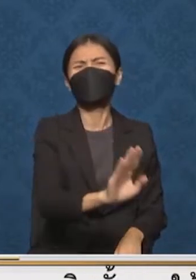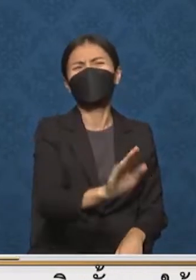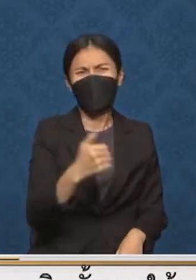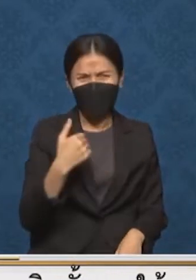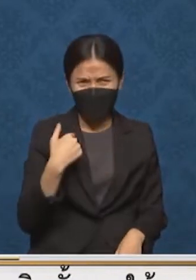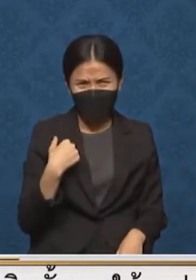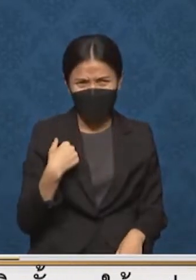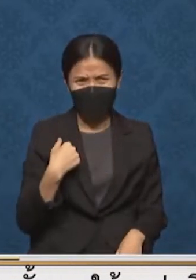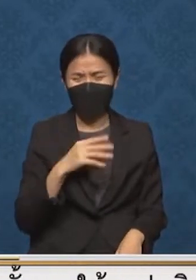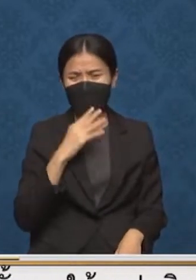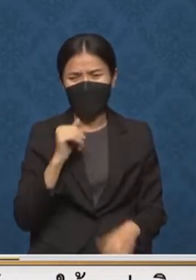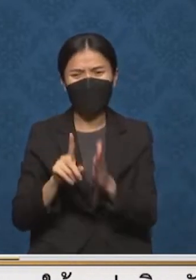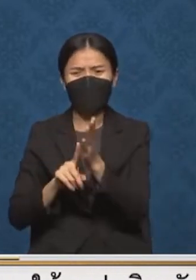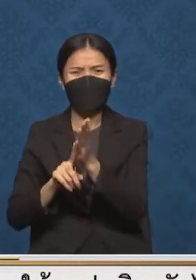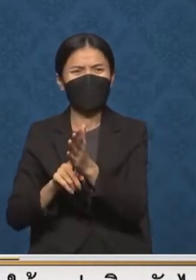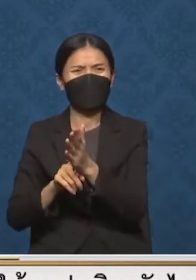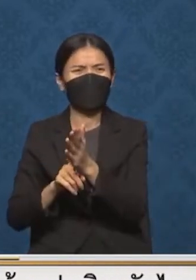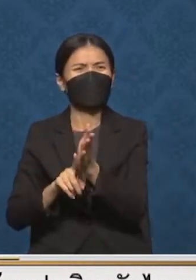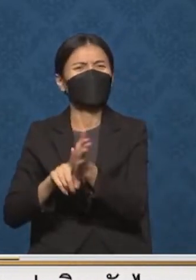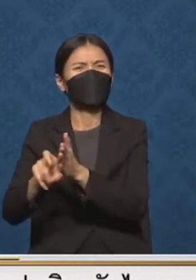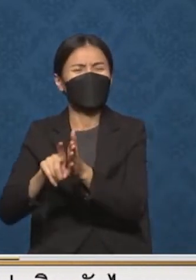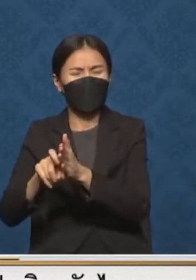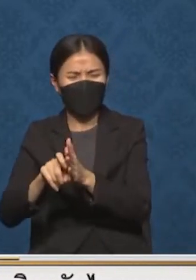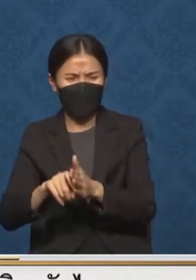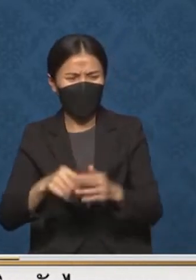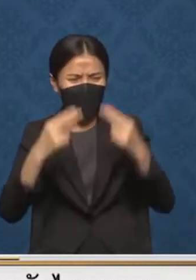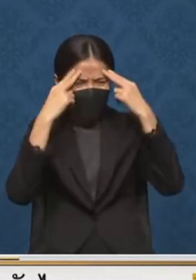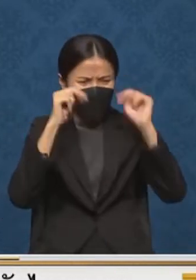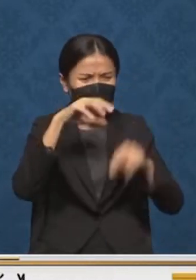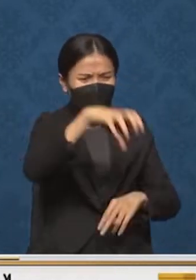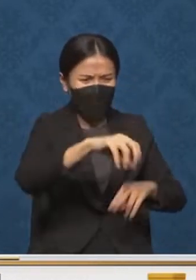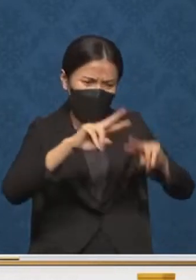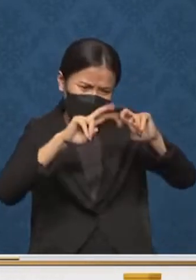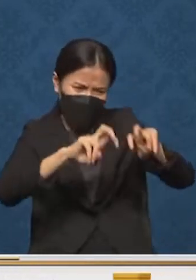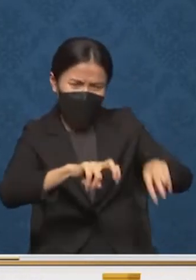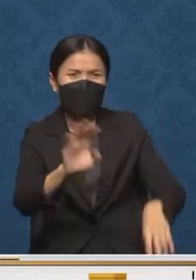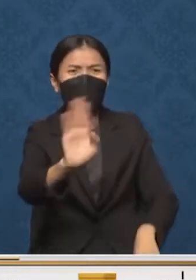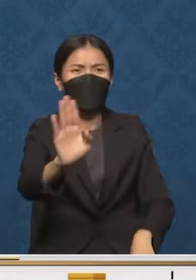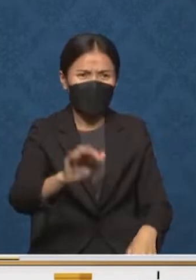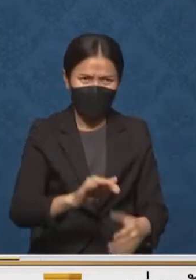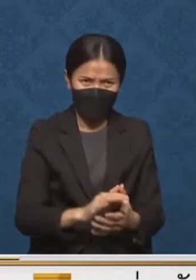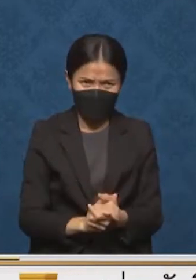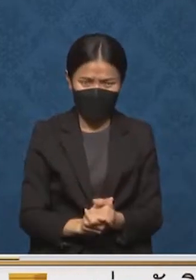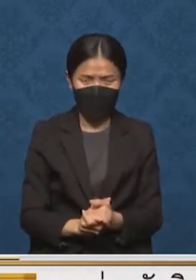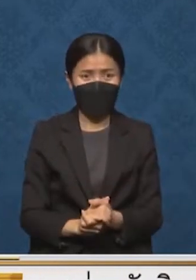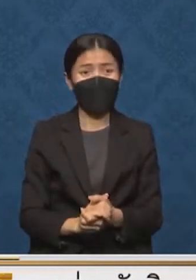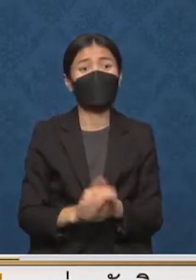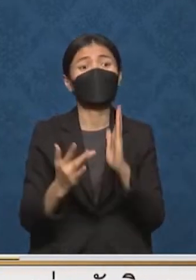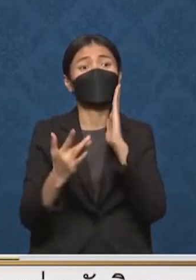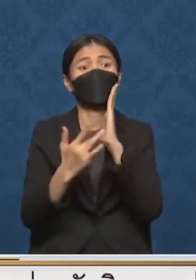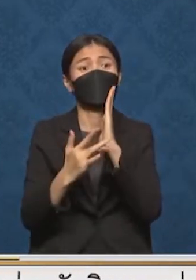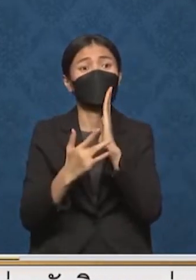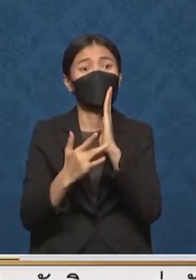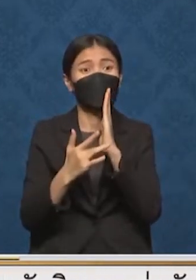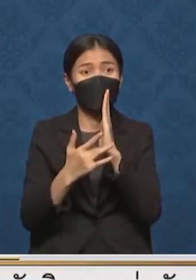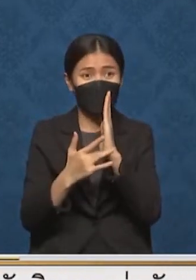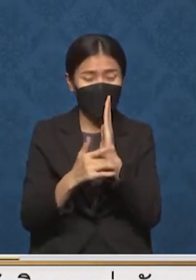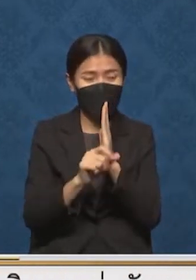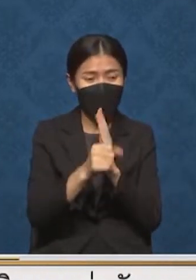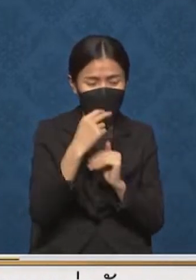กนายกหอครับอย่เพิ่ทำเรื่ขึก่อนปรปงระบบเทคโโยี digital 11 ล้านบาทอ้างวจะเชื่อมโยงกัหน่วยงานอนๆ